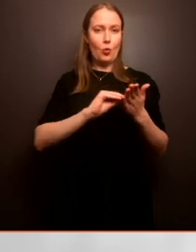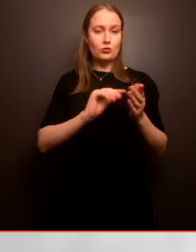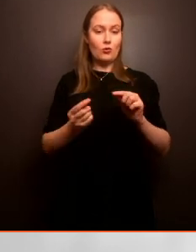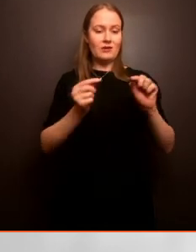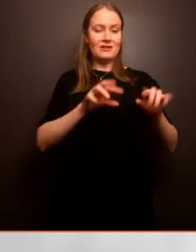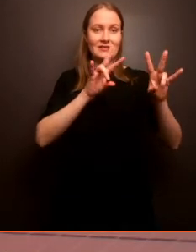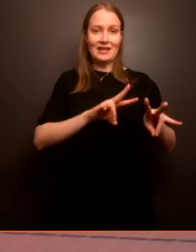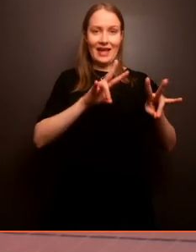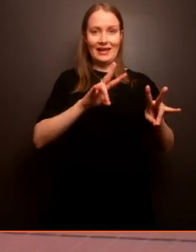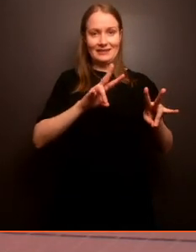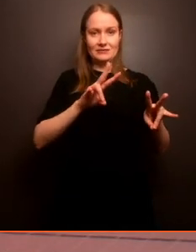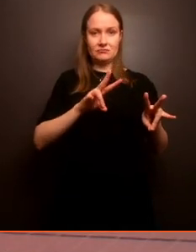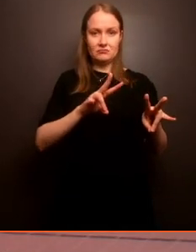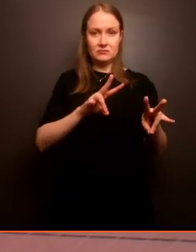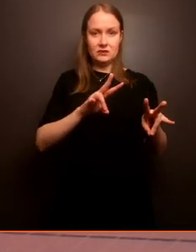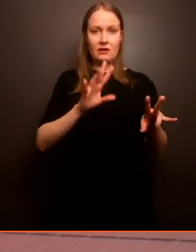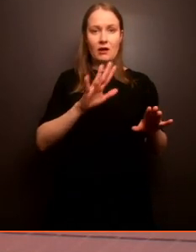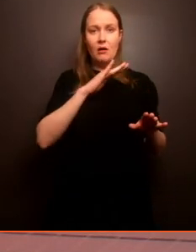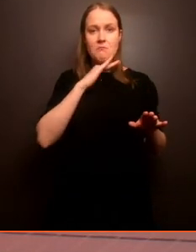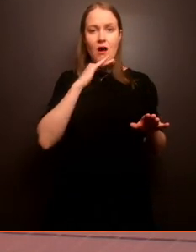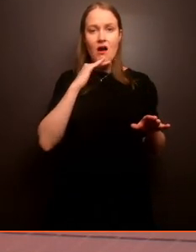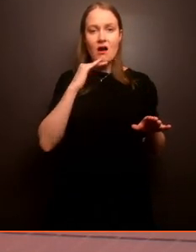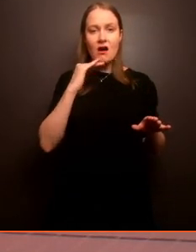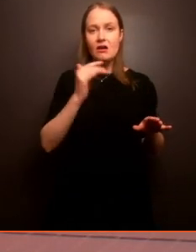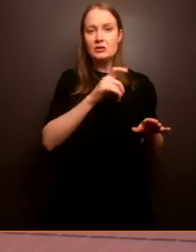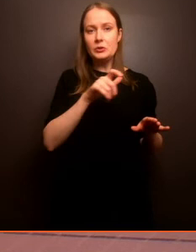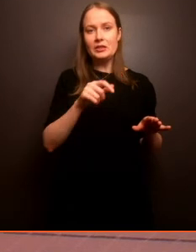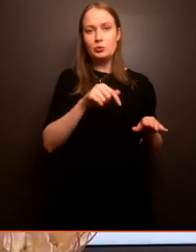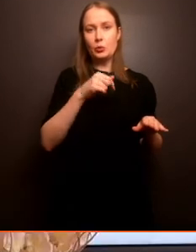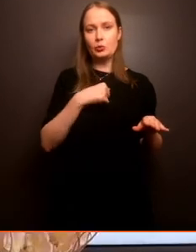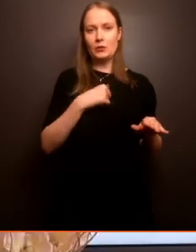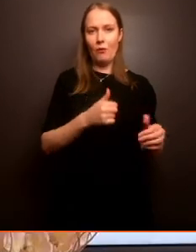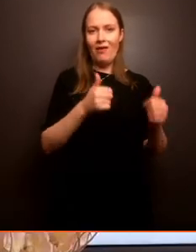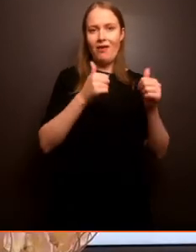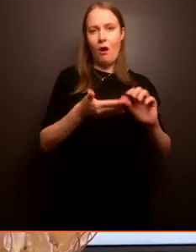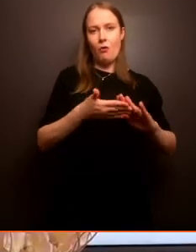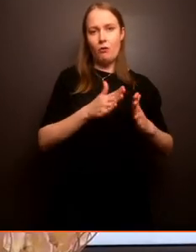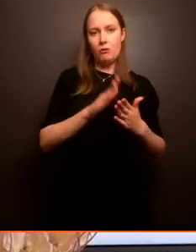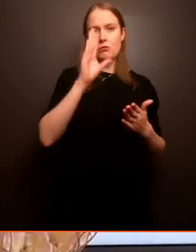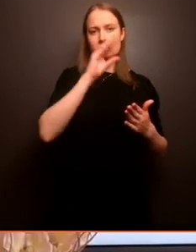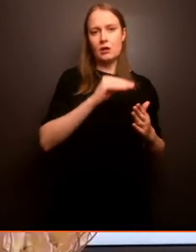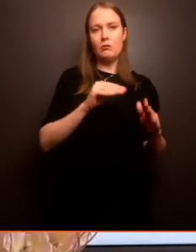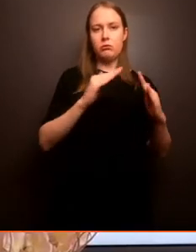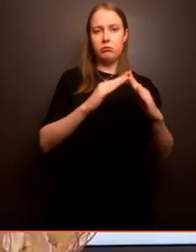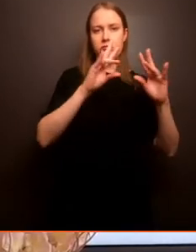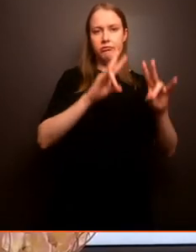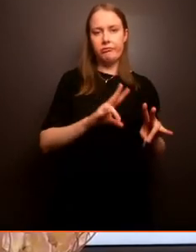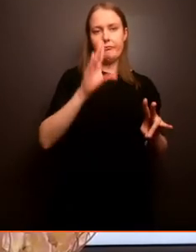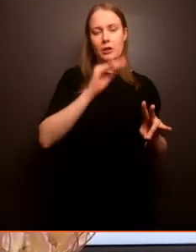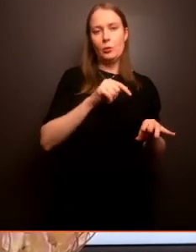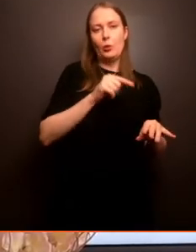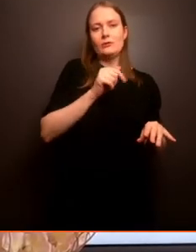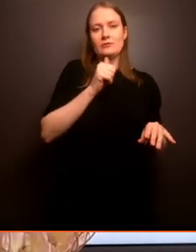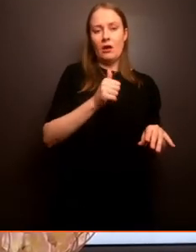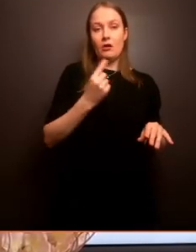Ja esimese hooga väga paljud pidasid ikkagi seda nagu selliseks heaks olukorraks, et saad töötada kodukontoris. Mulle tundub, et